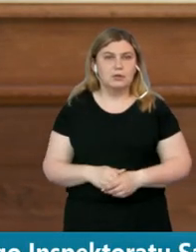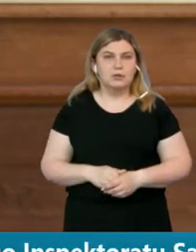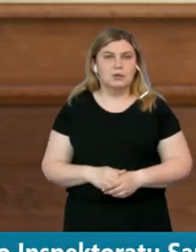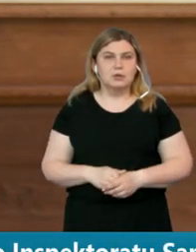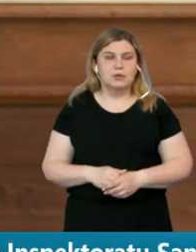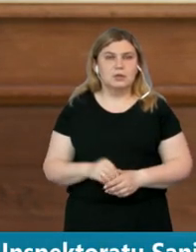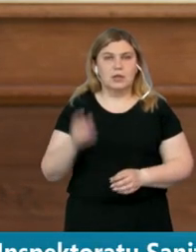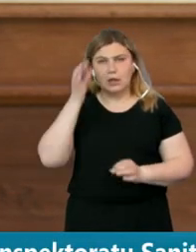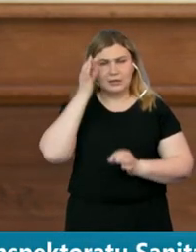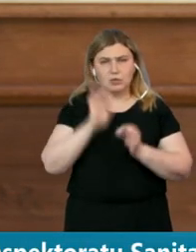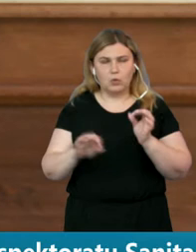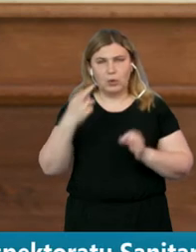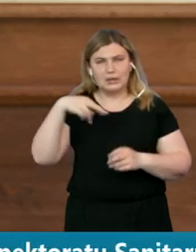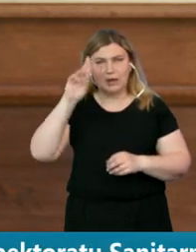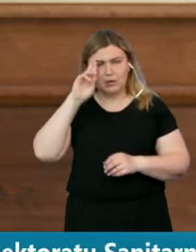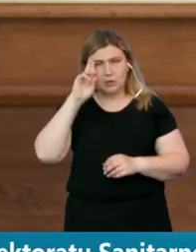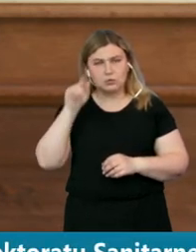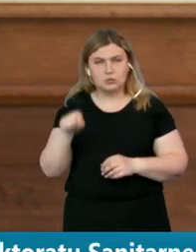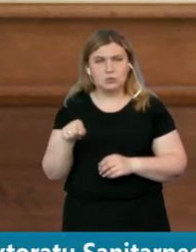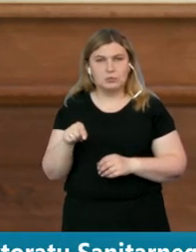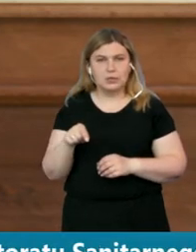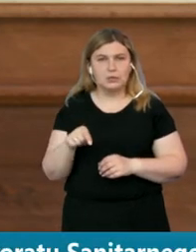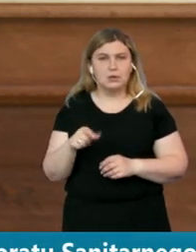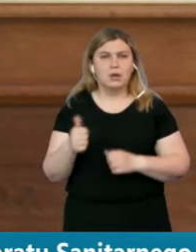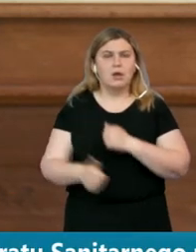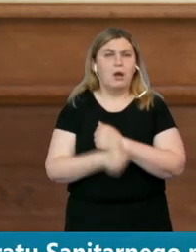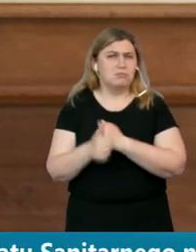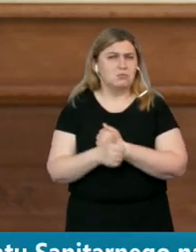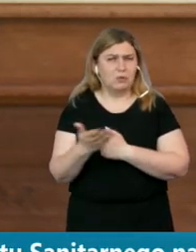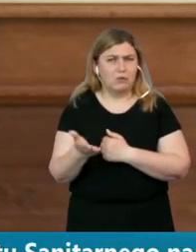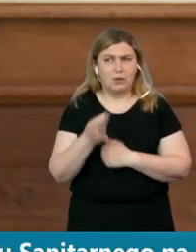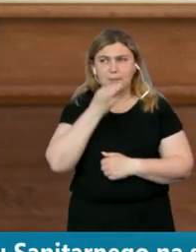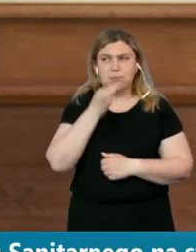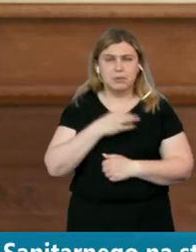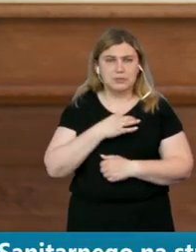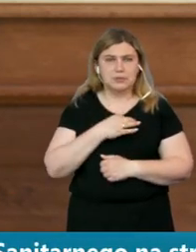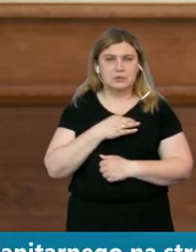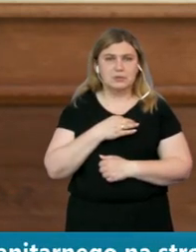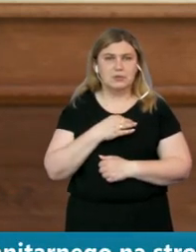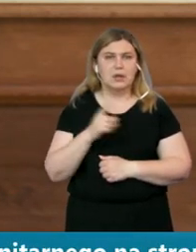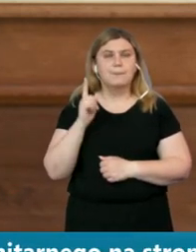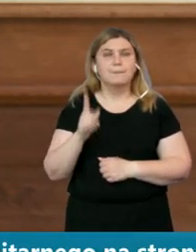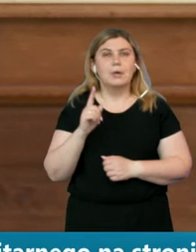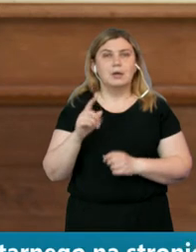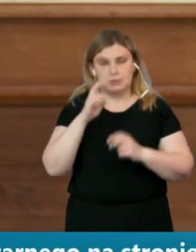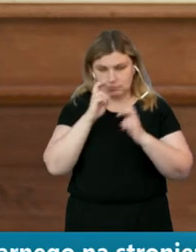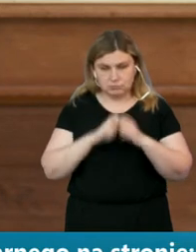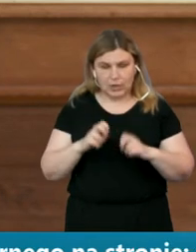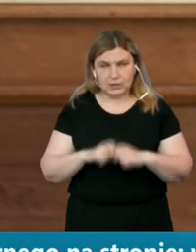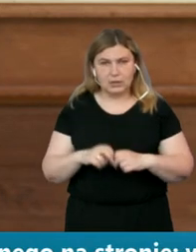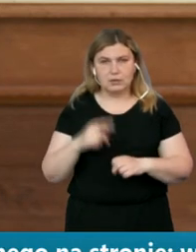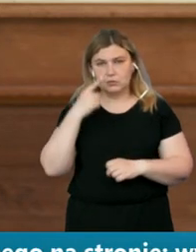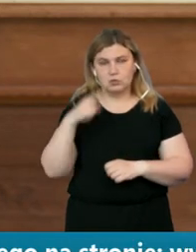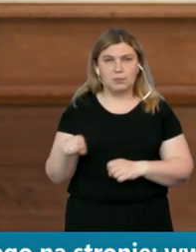Panią dokładnie nie rozumiem, o co pani tutaj chodzi w tym pytaniu, ale postaramy się to przeanalizować i rzucimy okiem